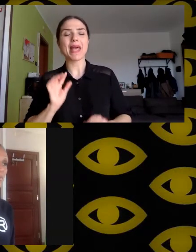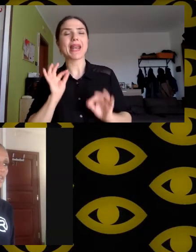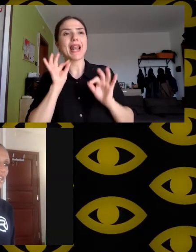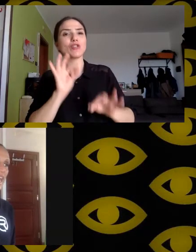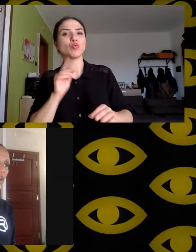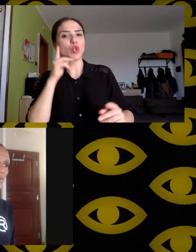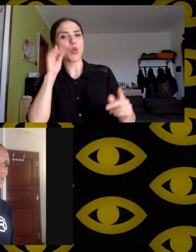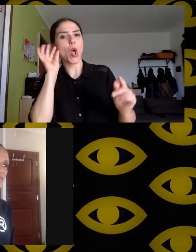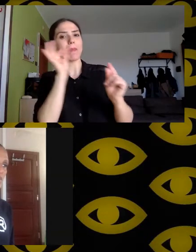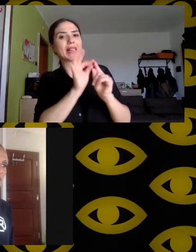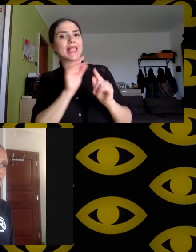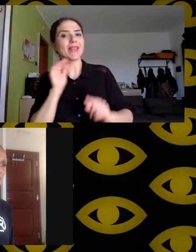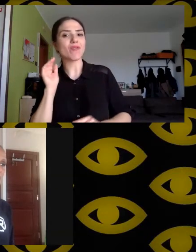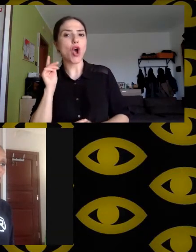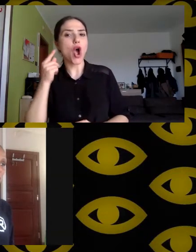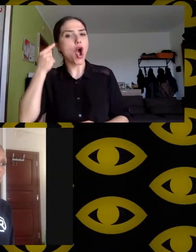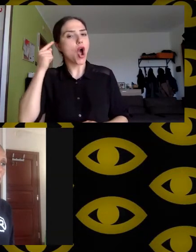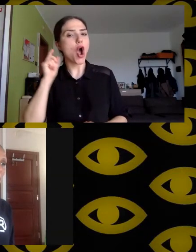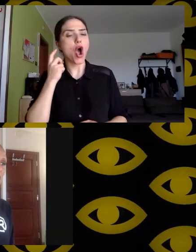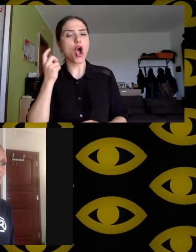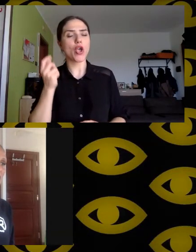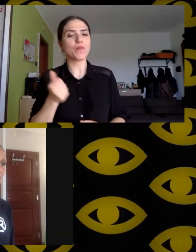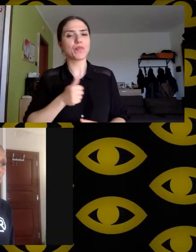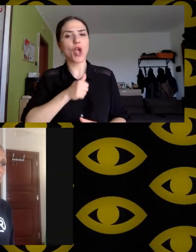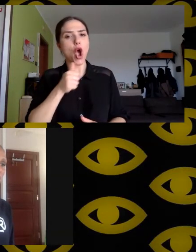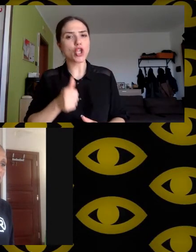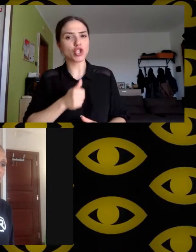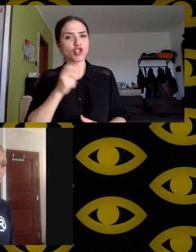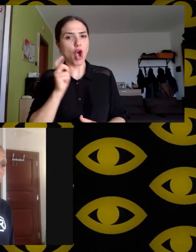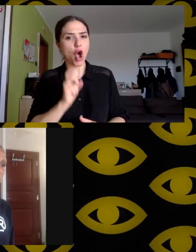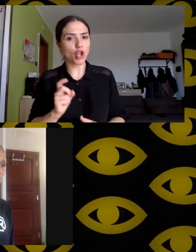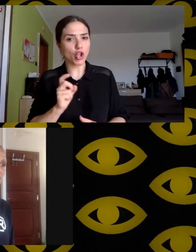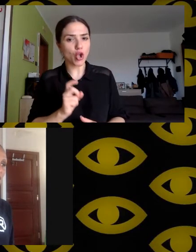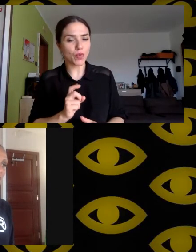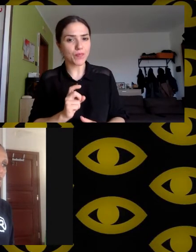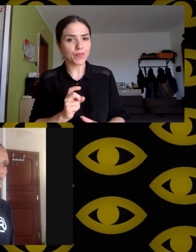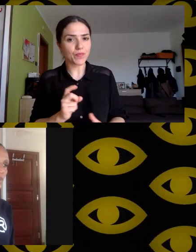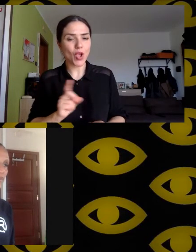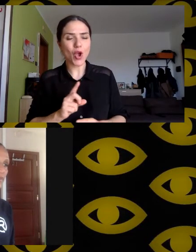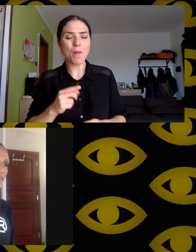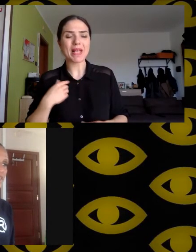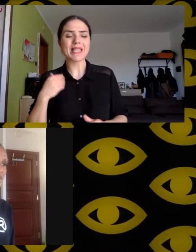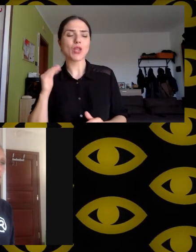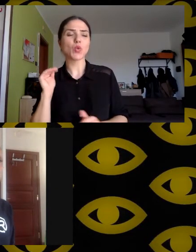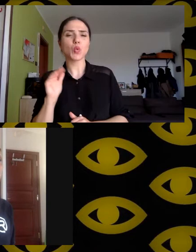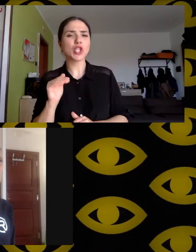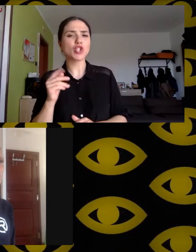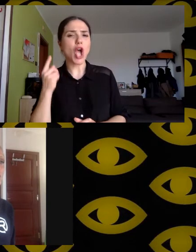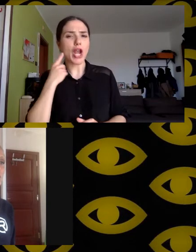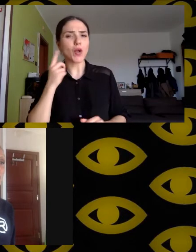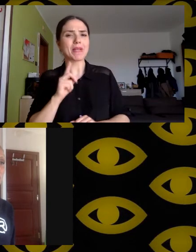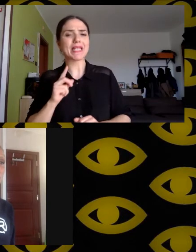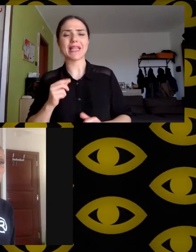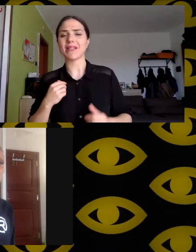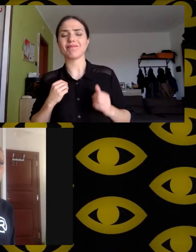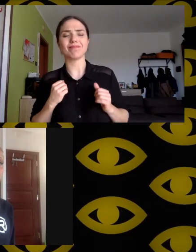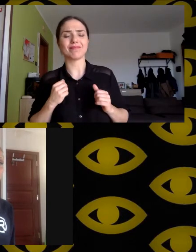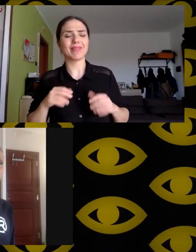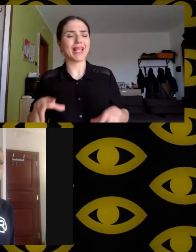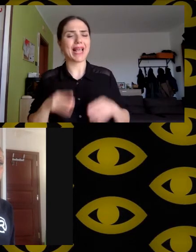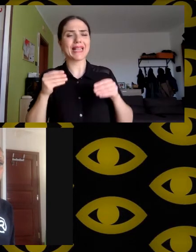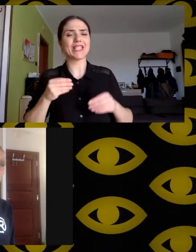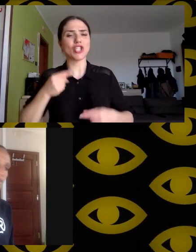faccio sempre, è come se visualizzassi la mia maglia della nazionale, la mettessi indosso e affrontassi con coraggio la giornata.